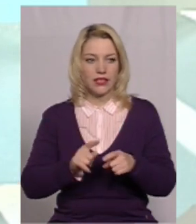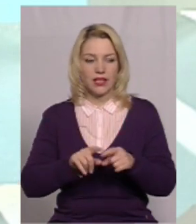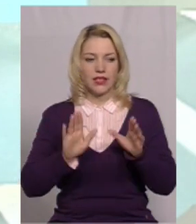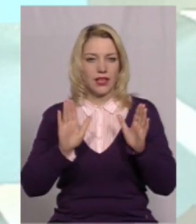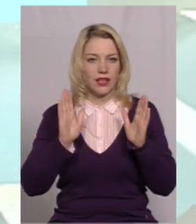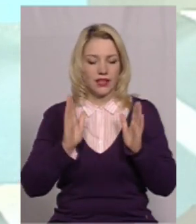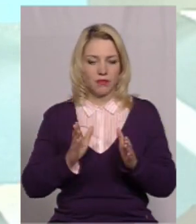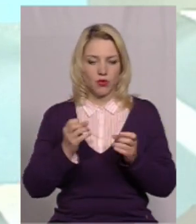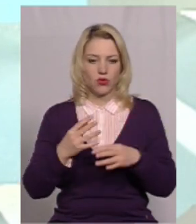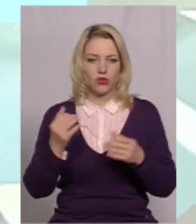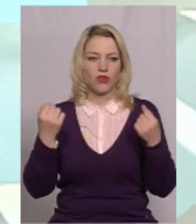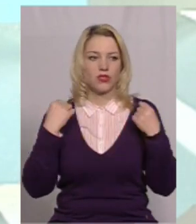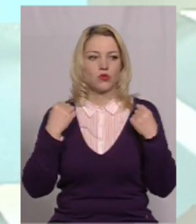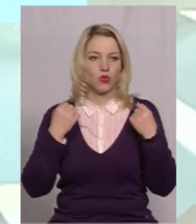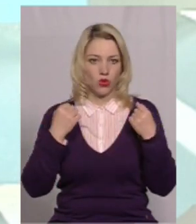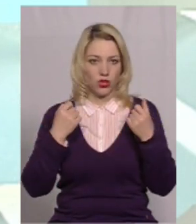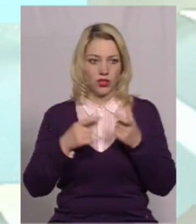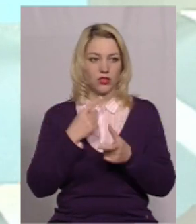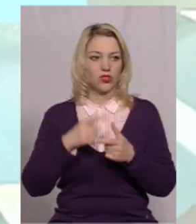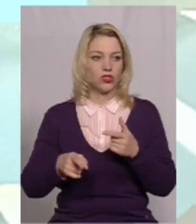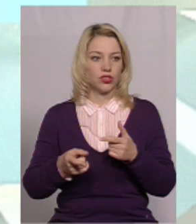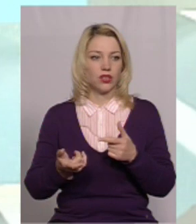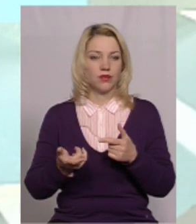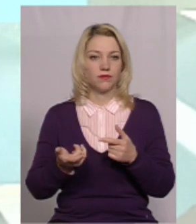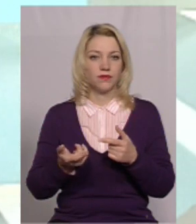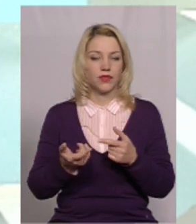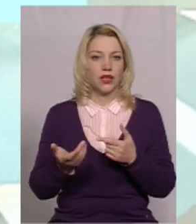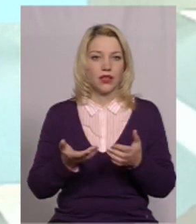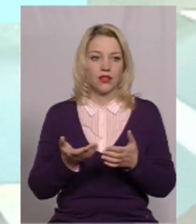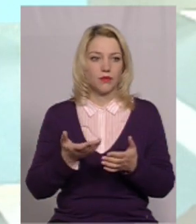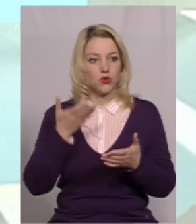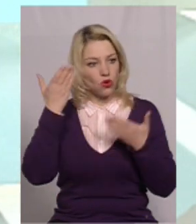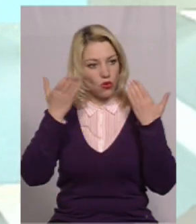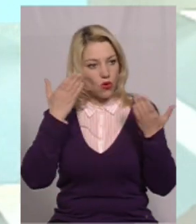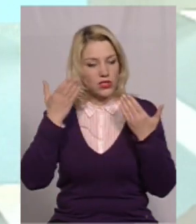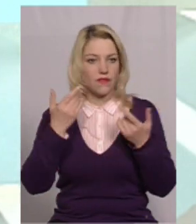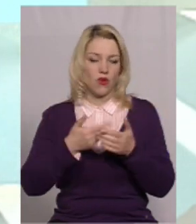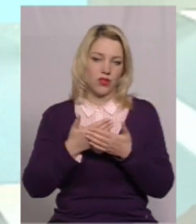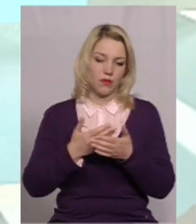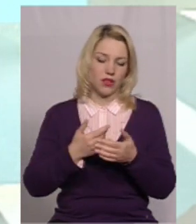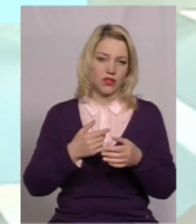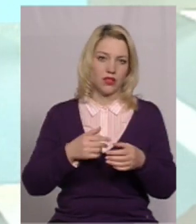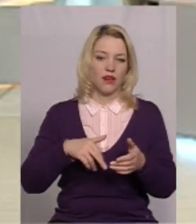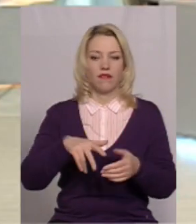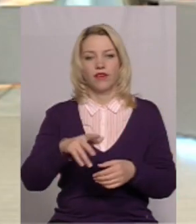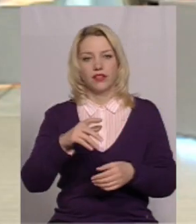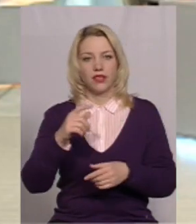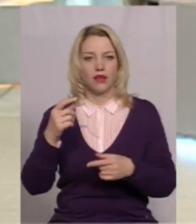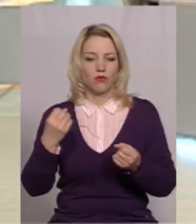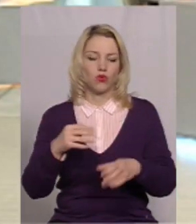просто якимось видом спорту чи якимось розвагою зайти, виїхати,